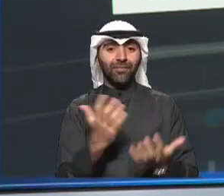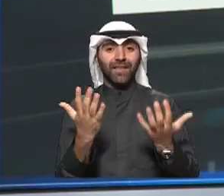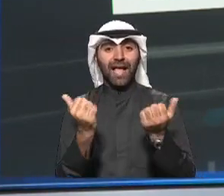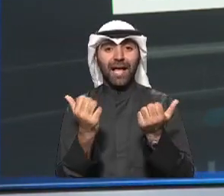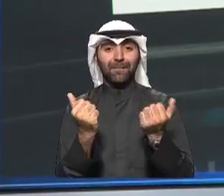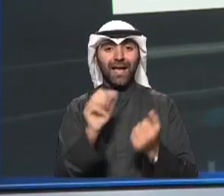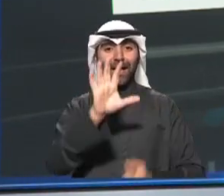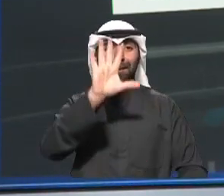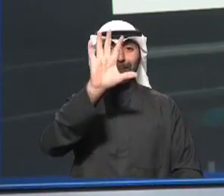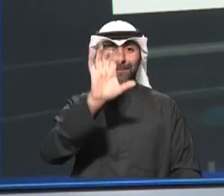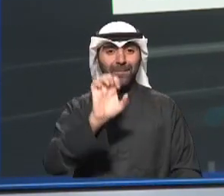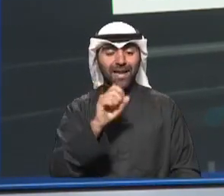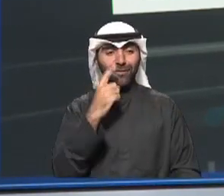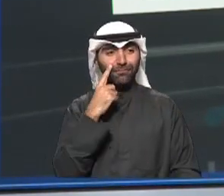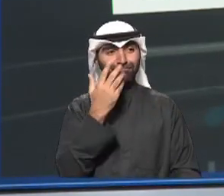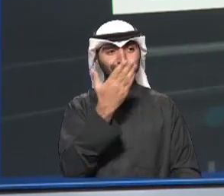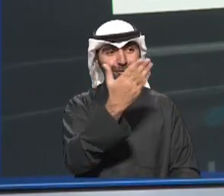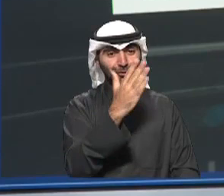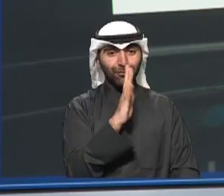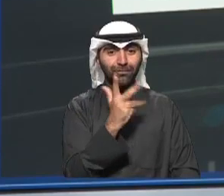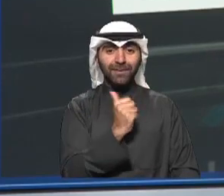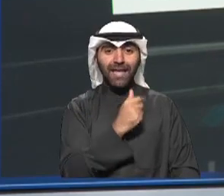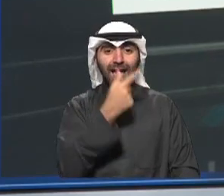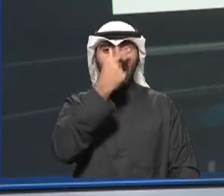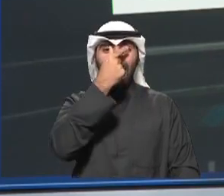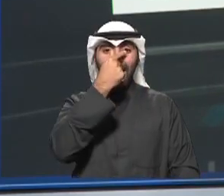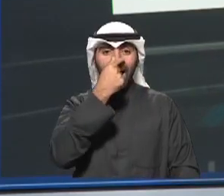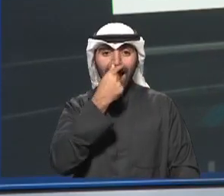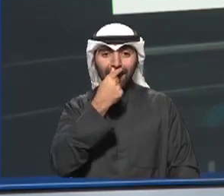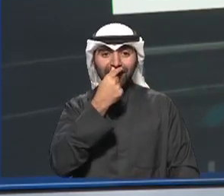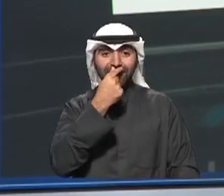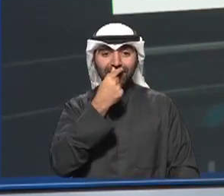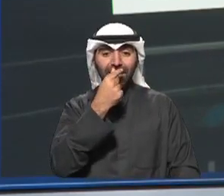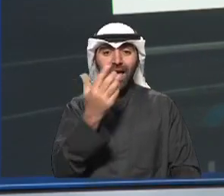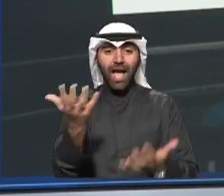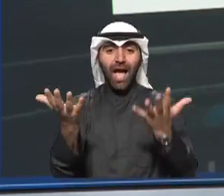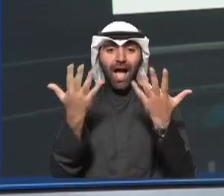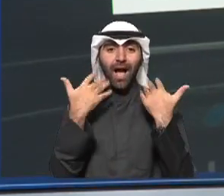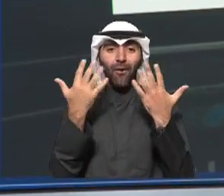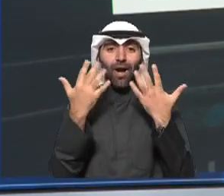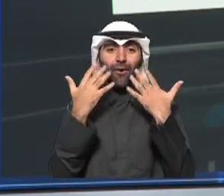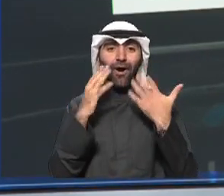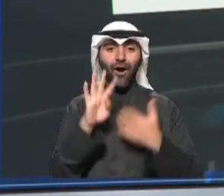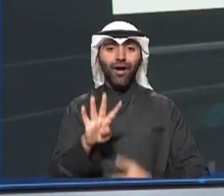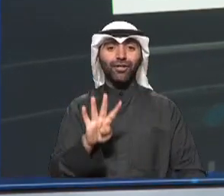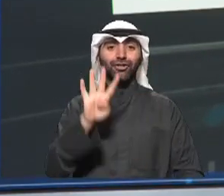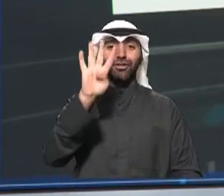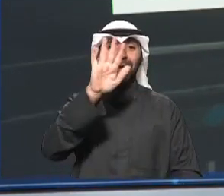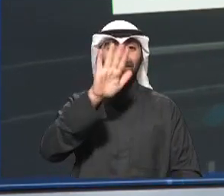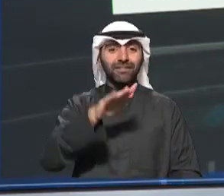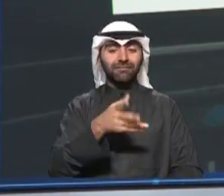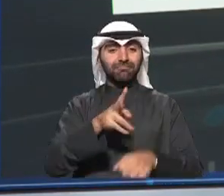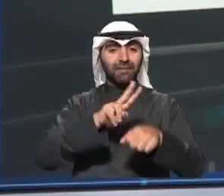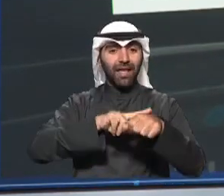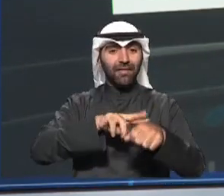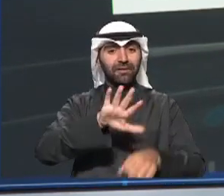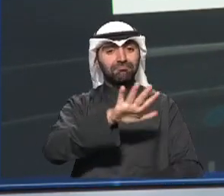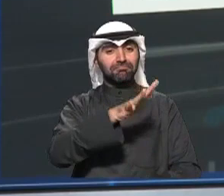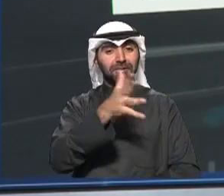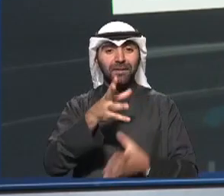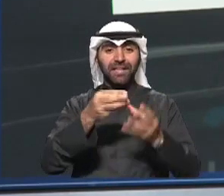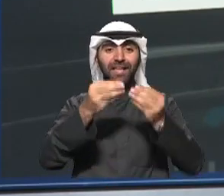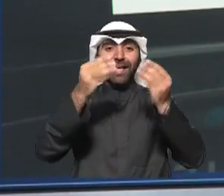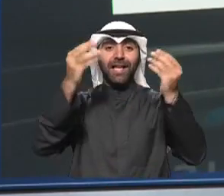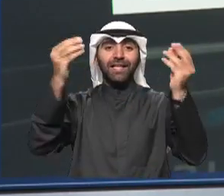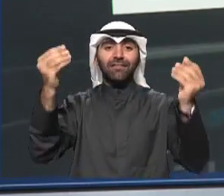يوم الخميس مع استمرار ظهور السحب المتفرقة على معظم المناطق واستمرار أيضا فرص الغبار على بعض المناطق، العظمى المتوقعة